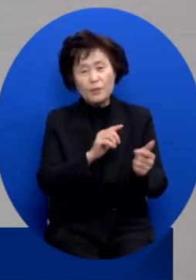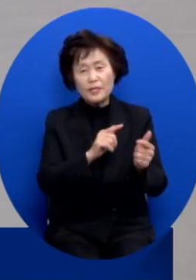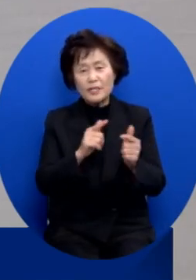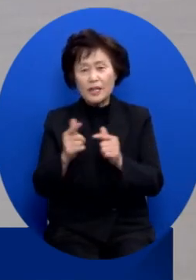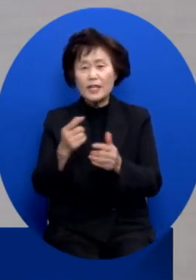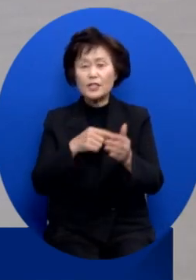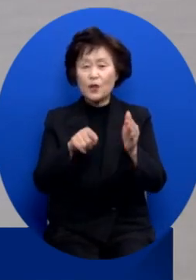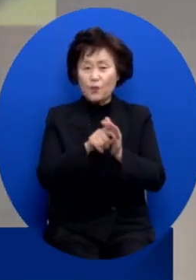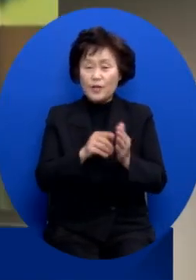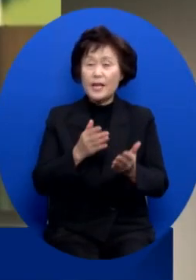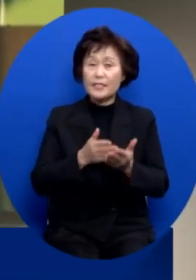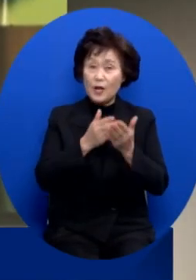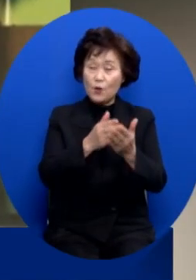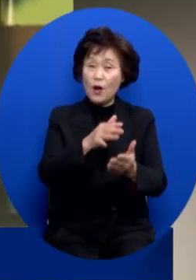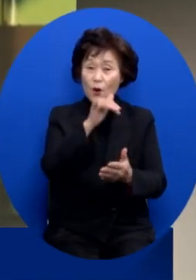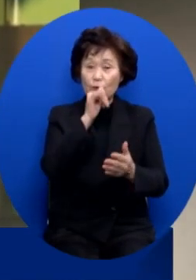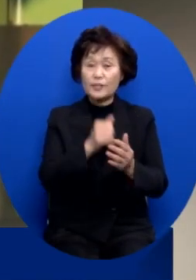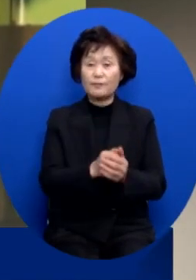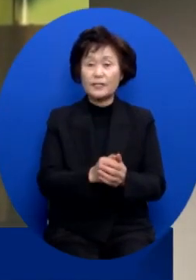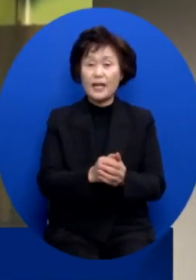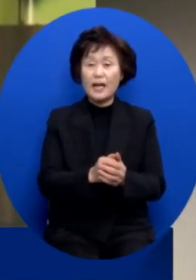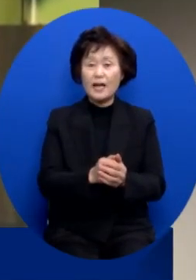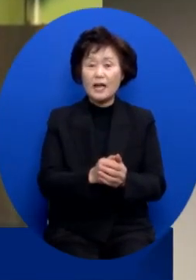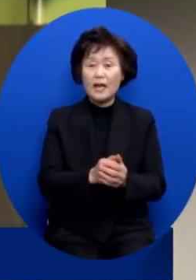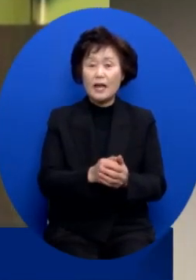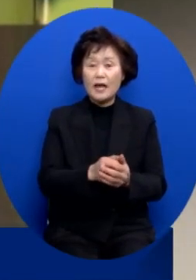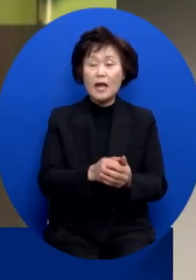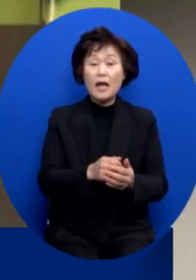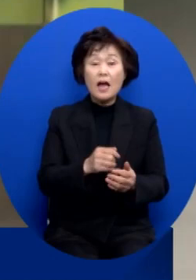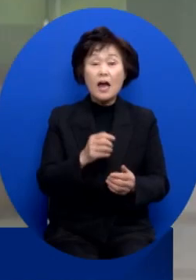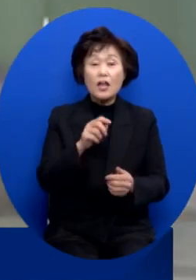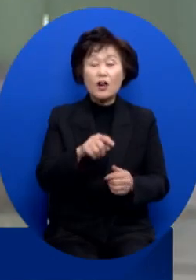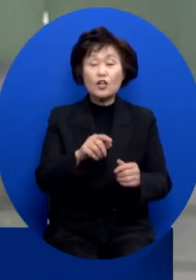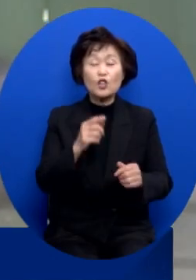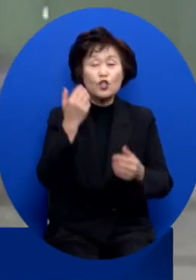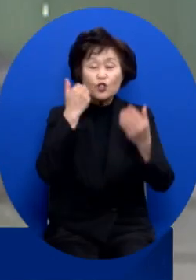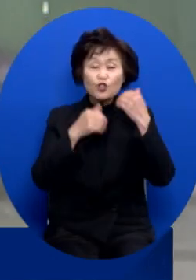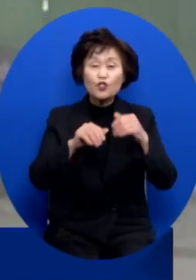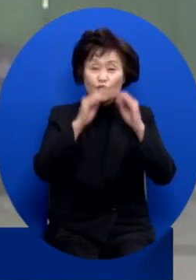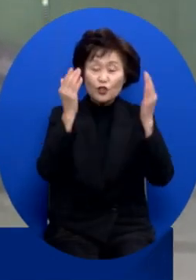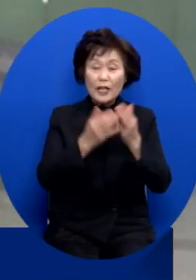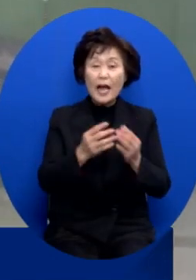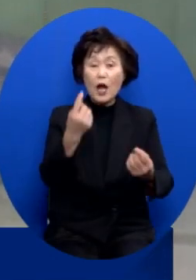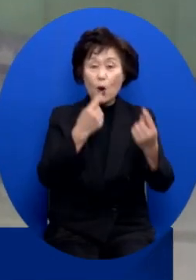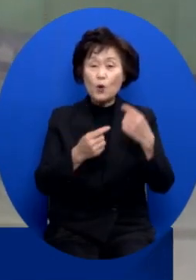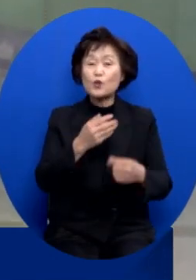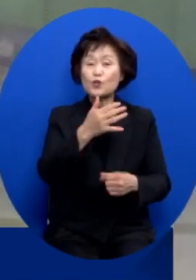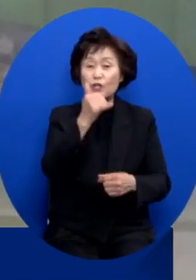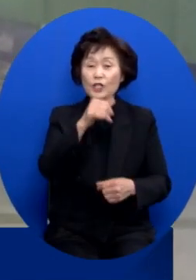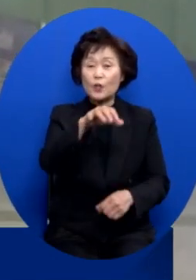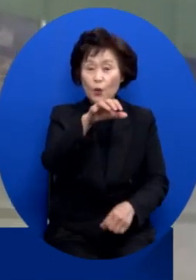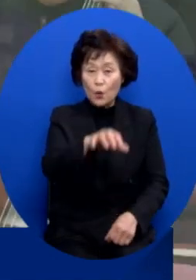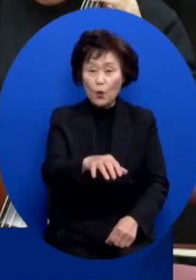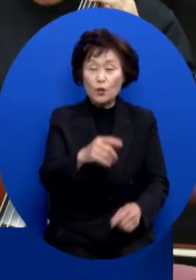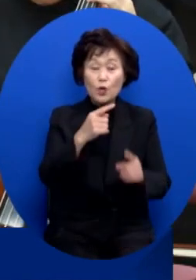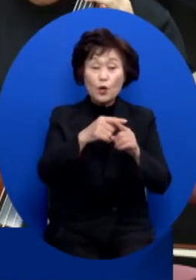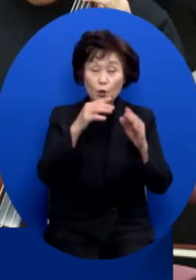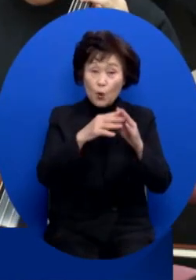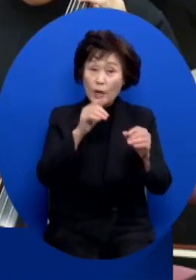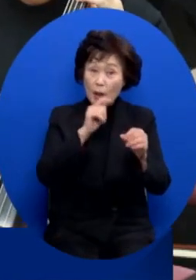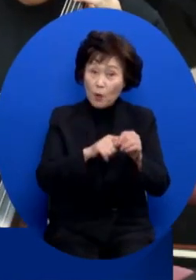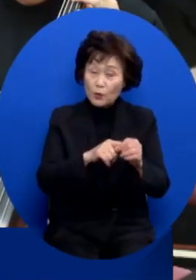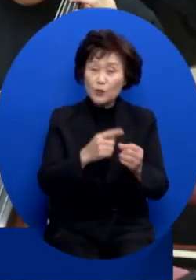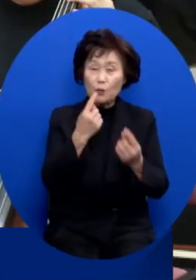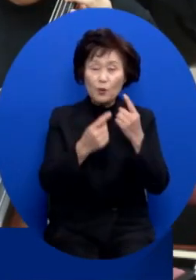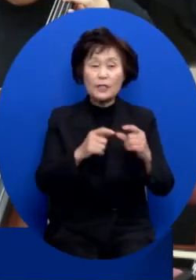있습니다. 성남시 백현동을 중심으로 누구에게나 열린 공간의 가능성을 교회의 목적을 내세우기보단 지역